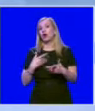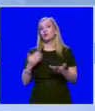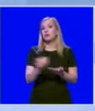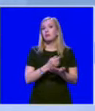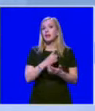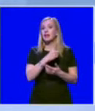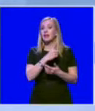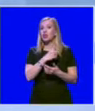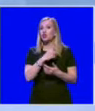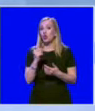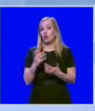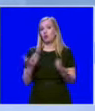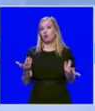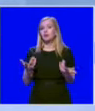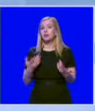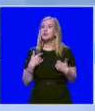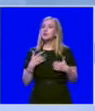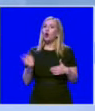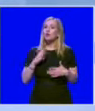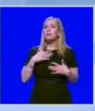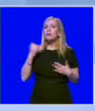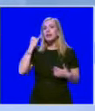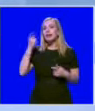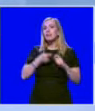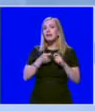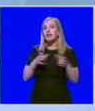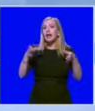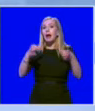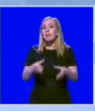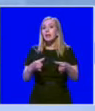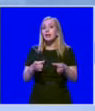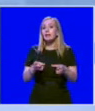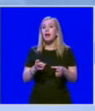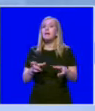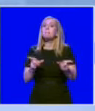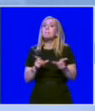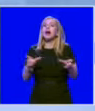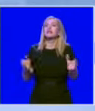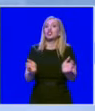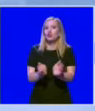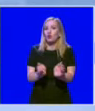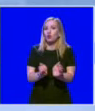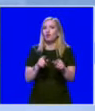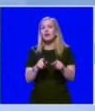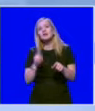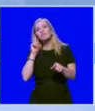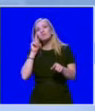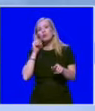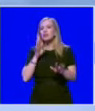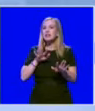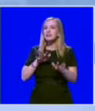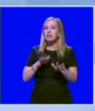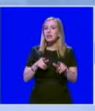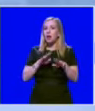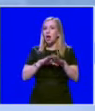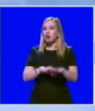зад идеята да направите кабинет на мълцинството? Защото и това се чуднеса, че се поставя под съмнение. Стои ли